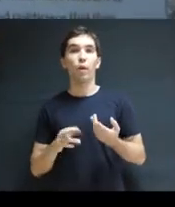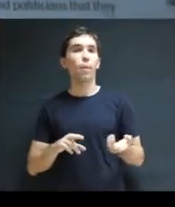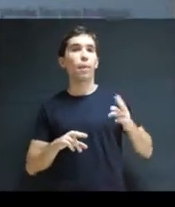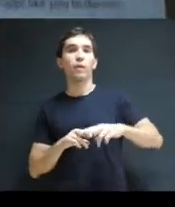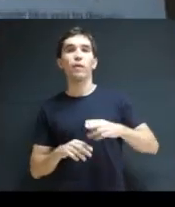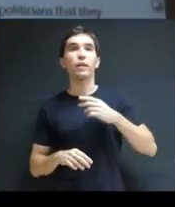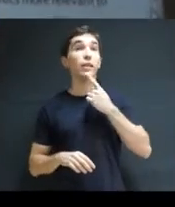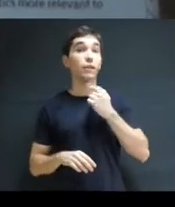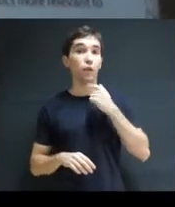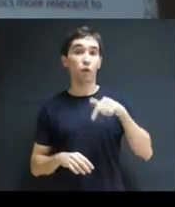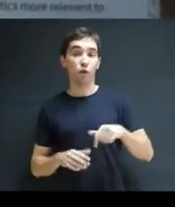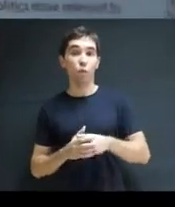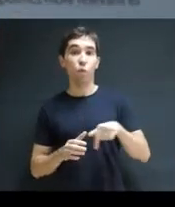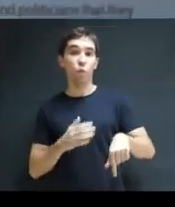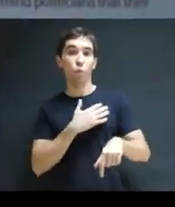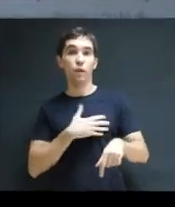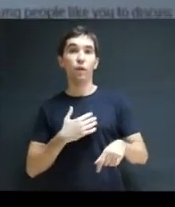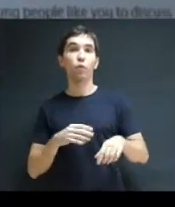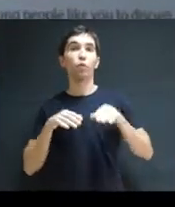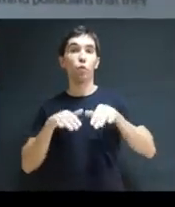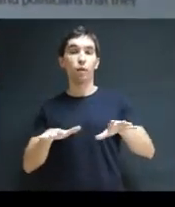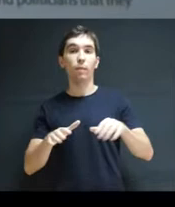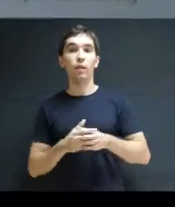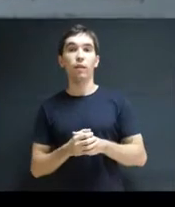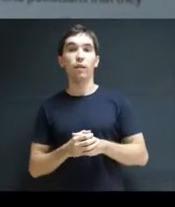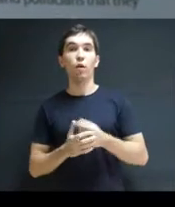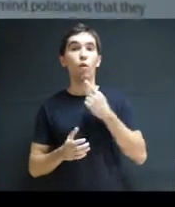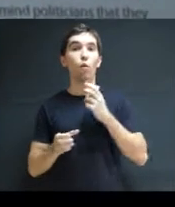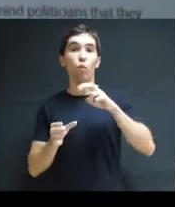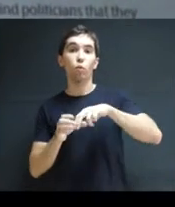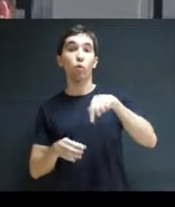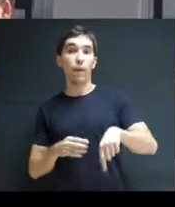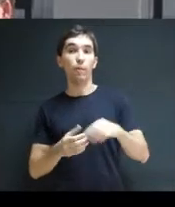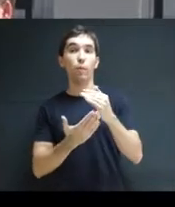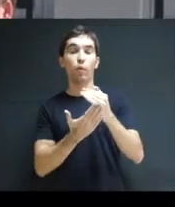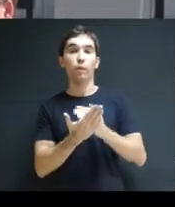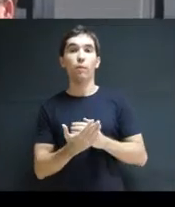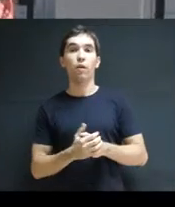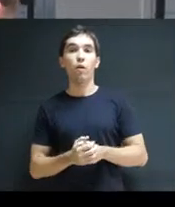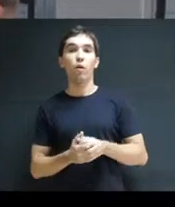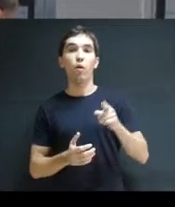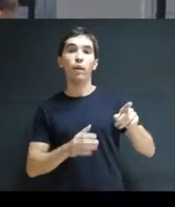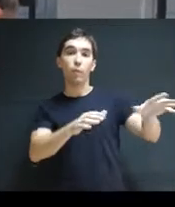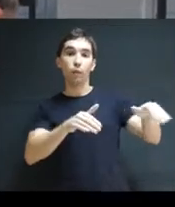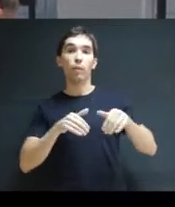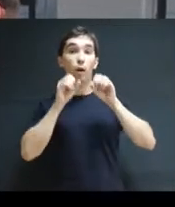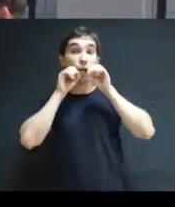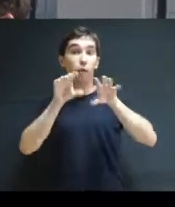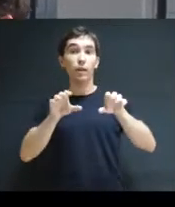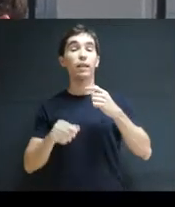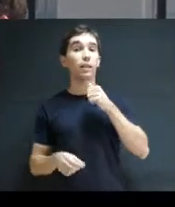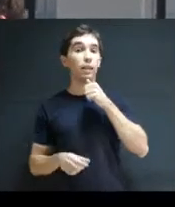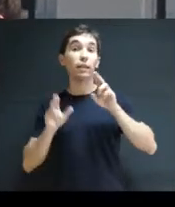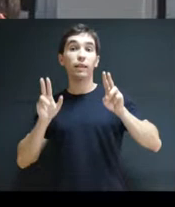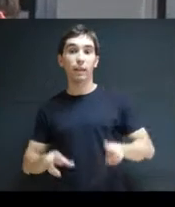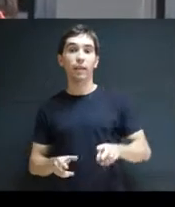Ono što mi se najviše svidjelo kod ljudi s kojima sam razgovarao, a koji su uključeni u ovaj program, oni preuzimaju informacije i